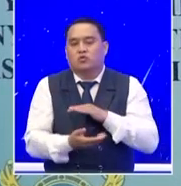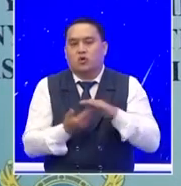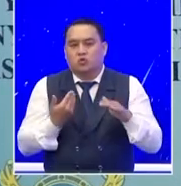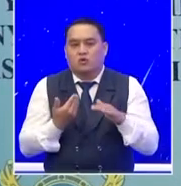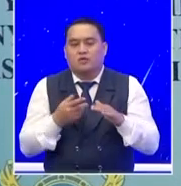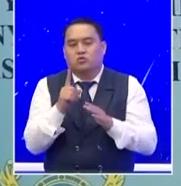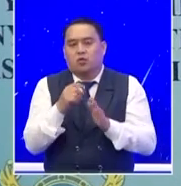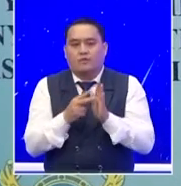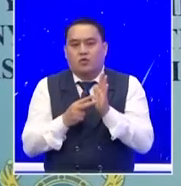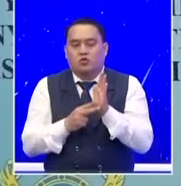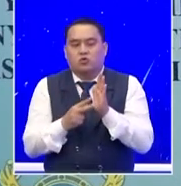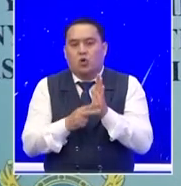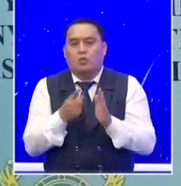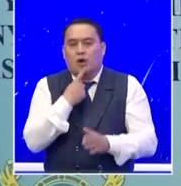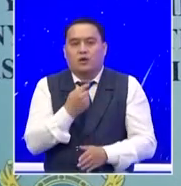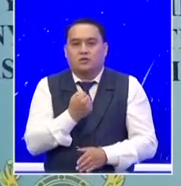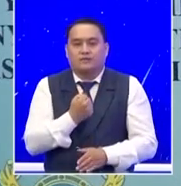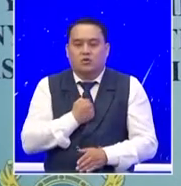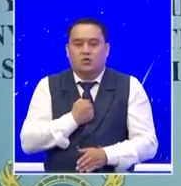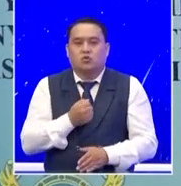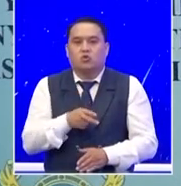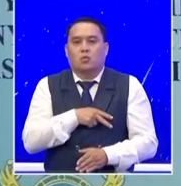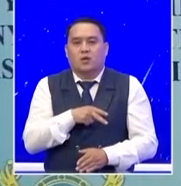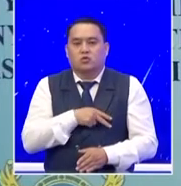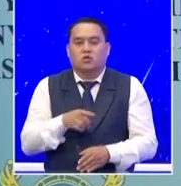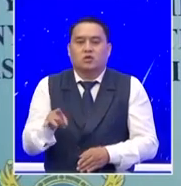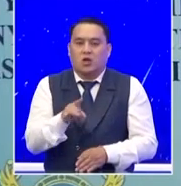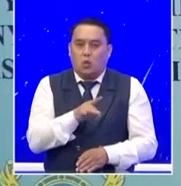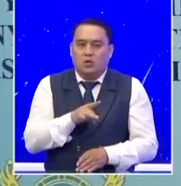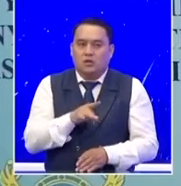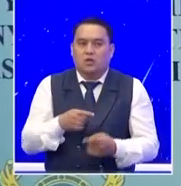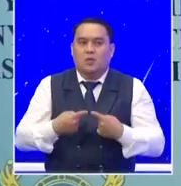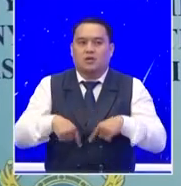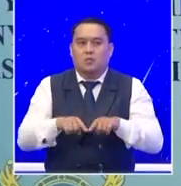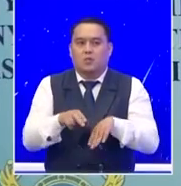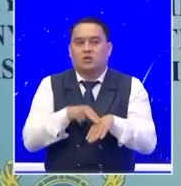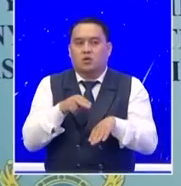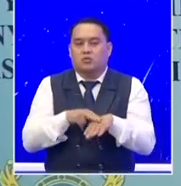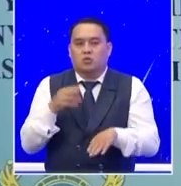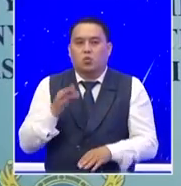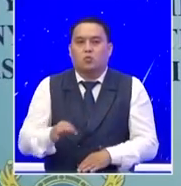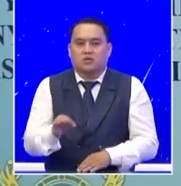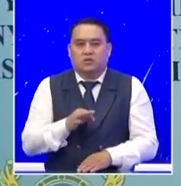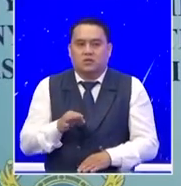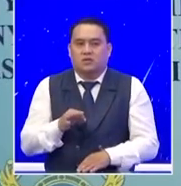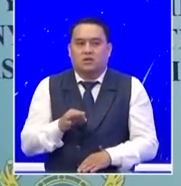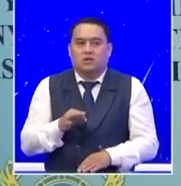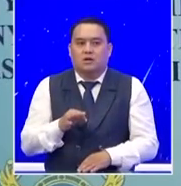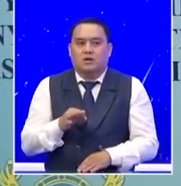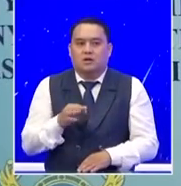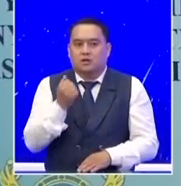около 100 военнослужащих поощрены от имени руководства региона и департамента полиции Алматинской области.